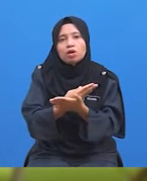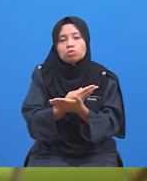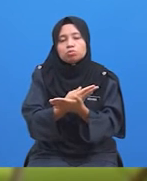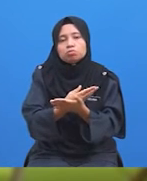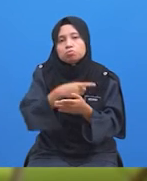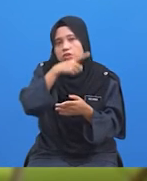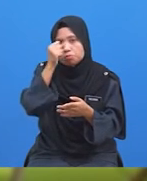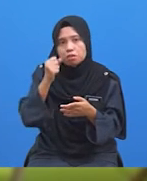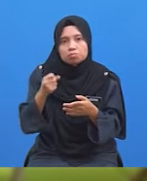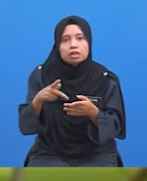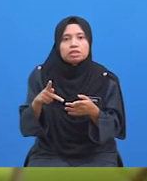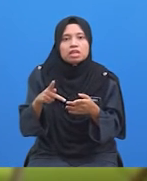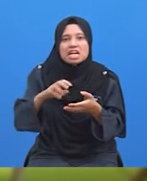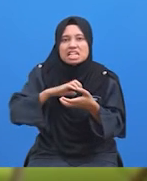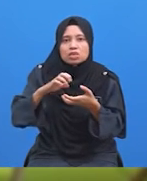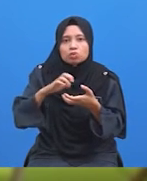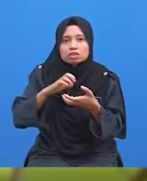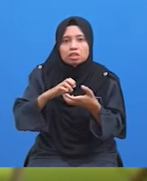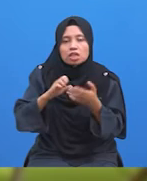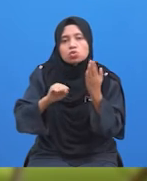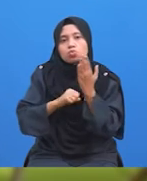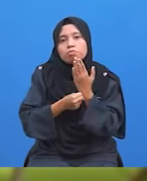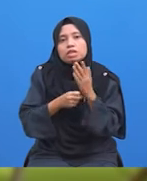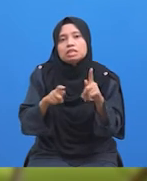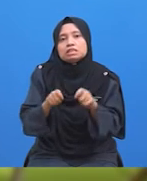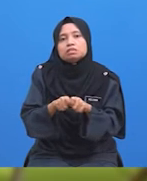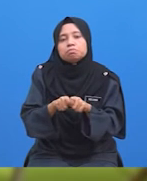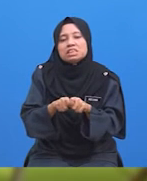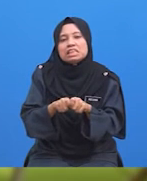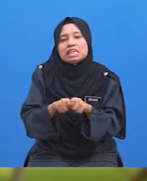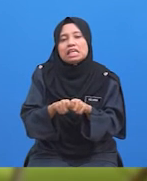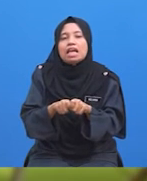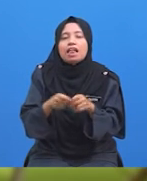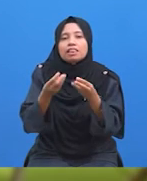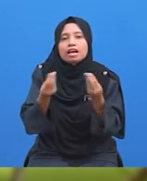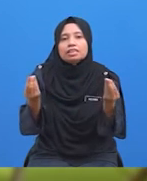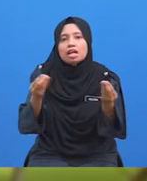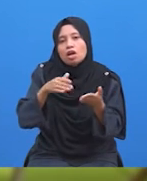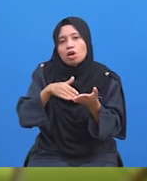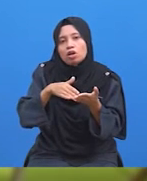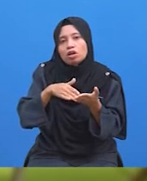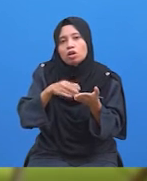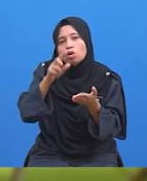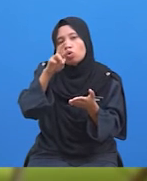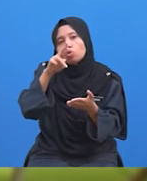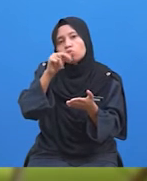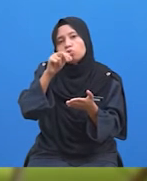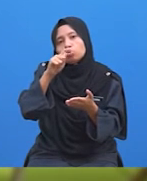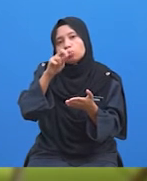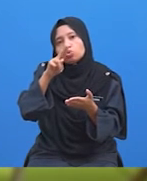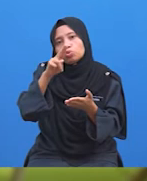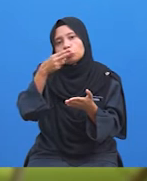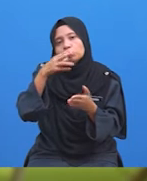menyebabkan berlakunya kerusakan sumber seperti tanah runtuh dan kemusnahan sumber